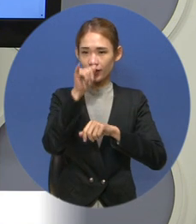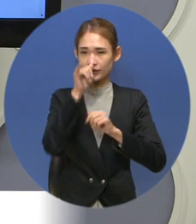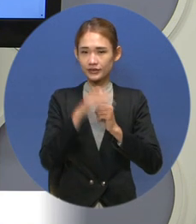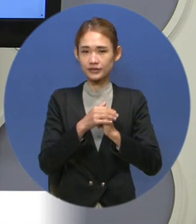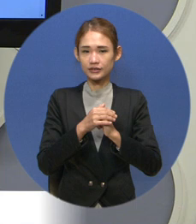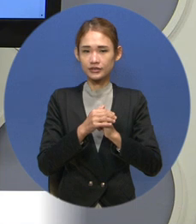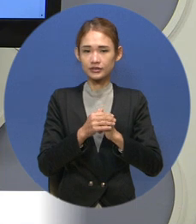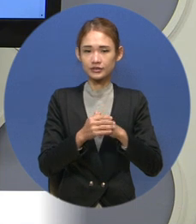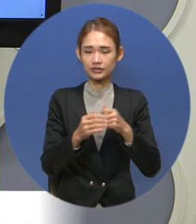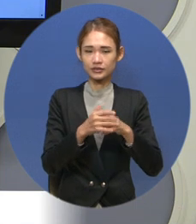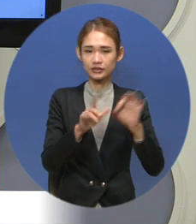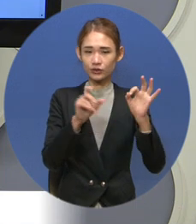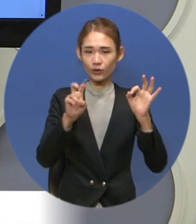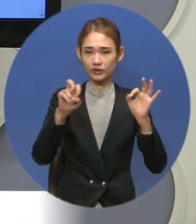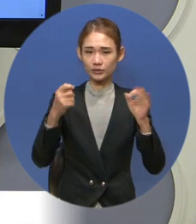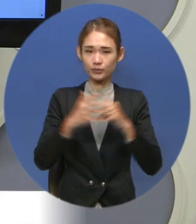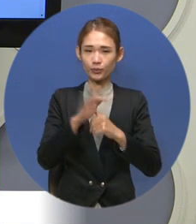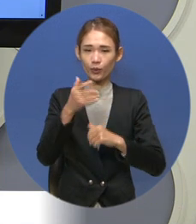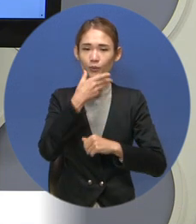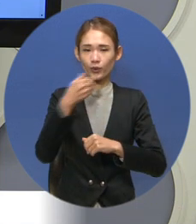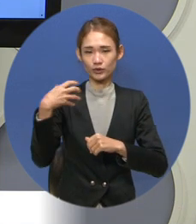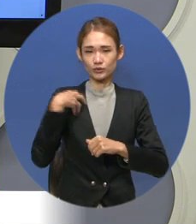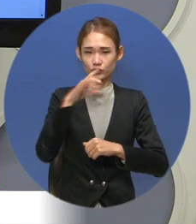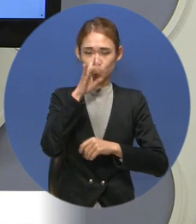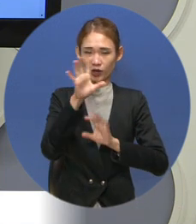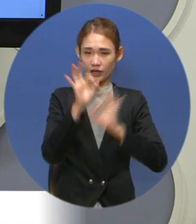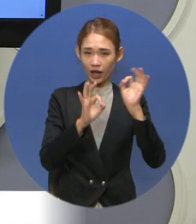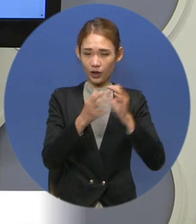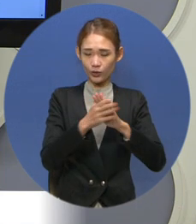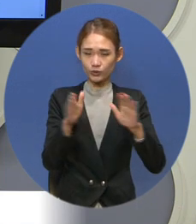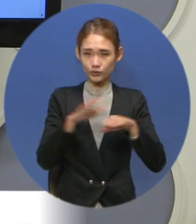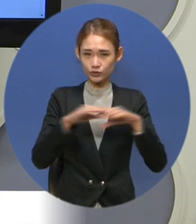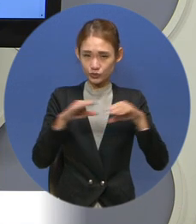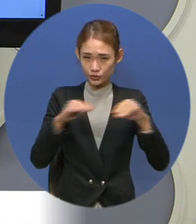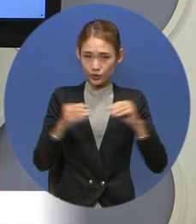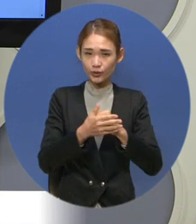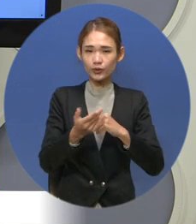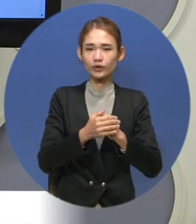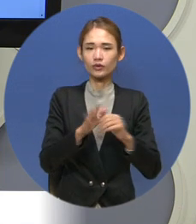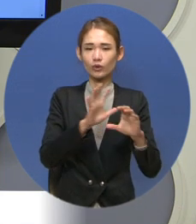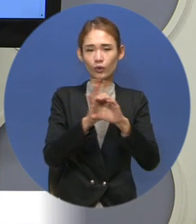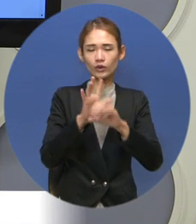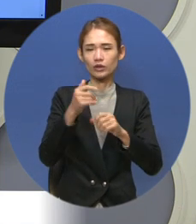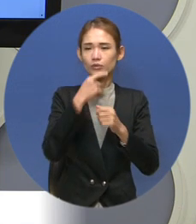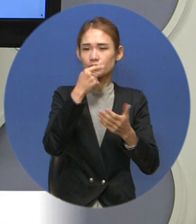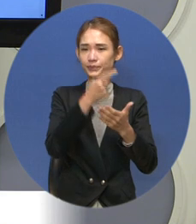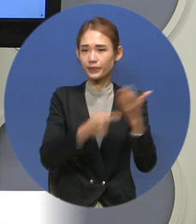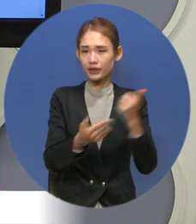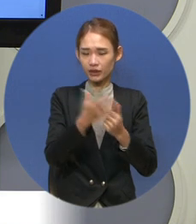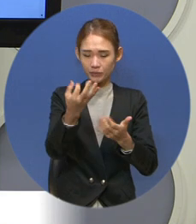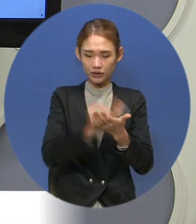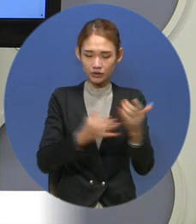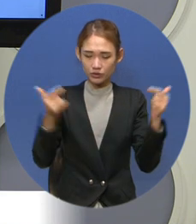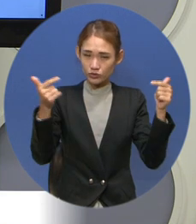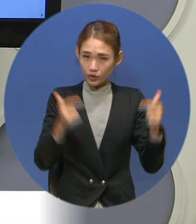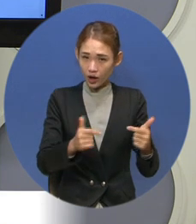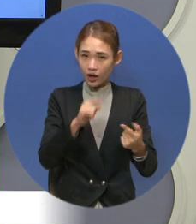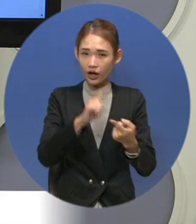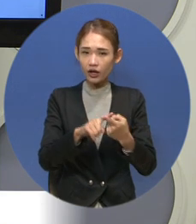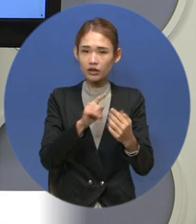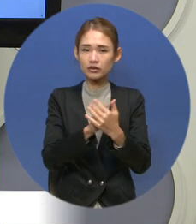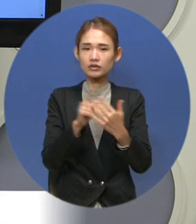26일 보건복지부 중앙 사고 수습 본부는 코론 알고 피에로 소득이 감소하는 저소득 가구 대상 제